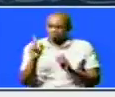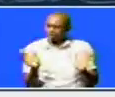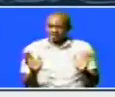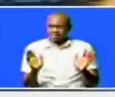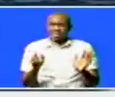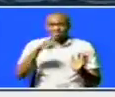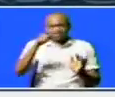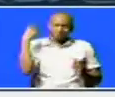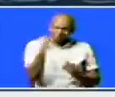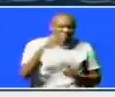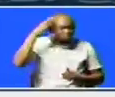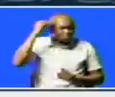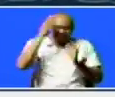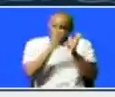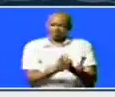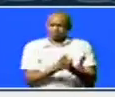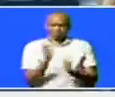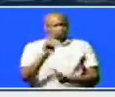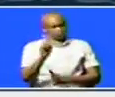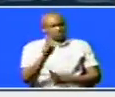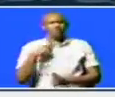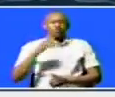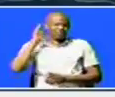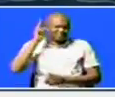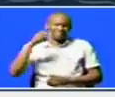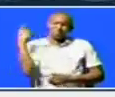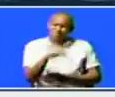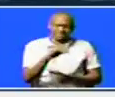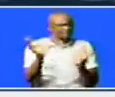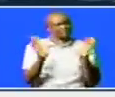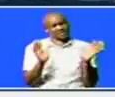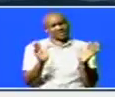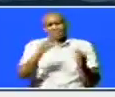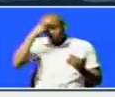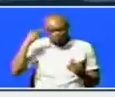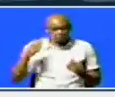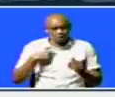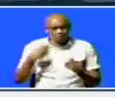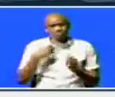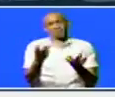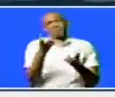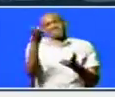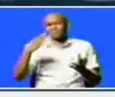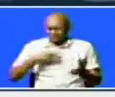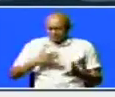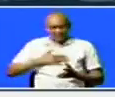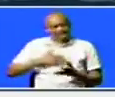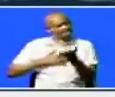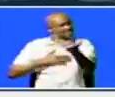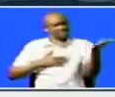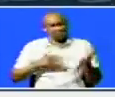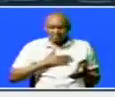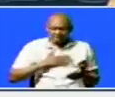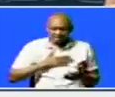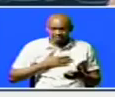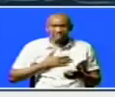Usiguze Somali. Usiguze Kisii kwa sababu ya Matiang'i. Hawa ni watu yangu.